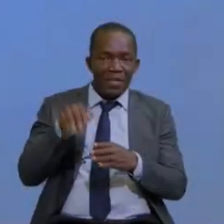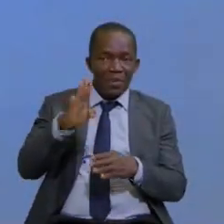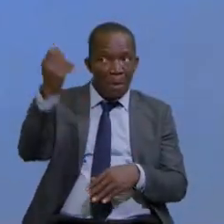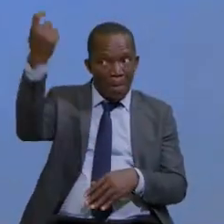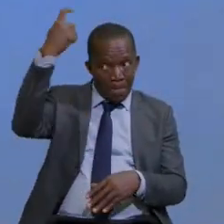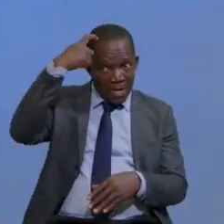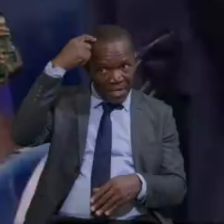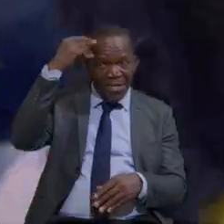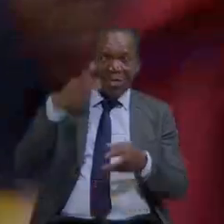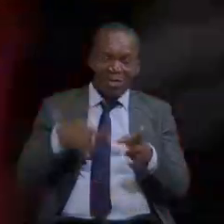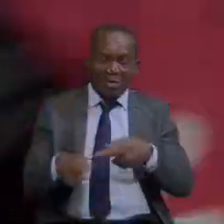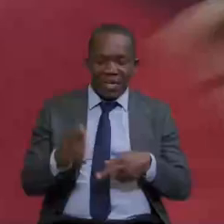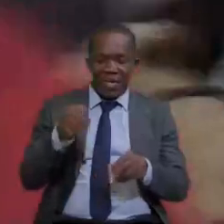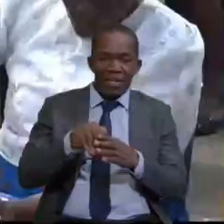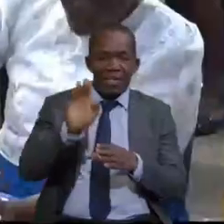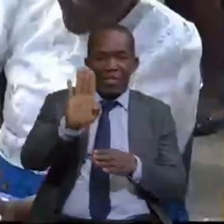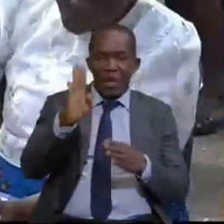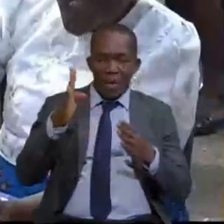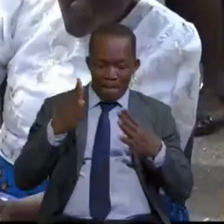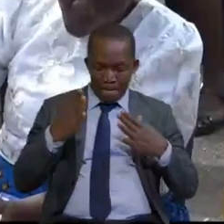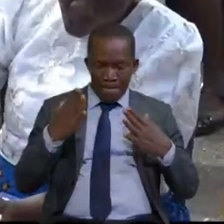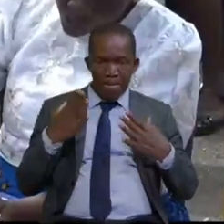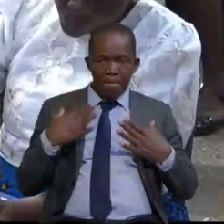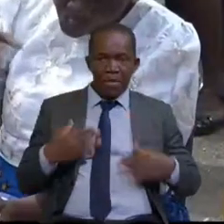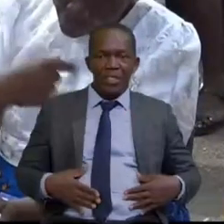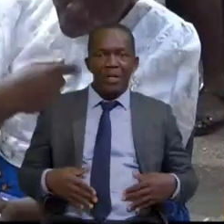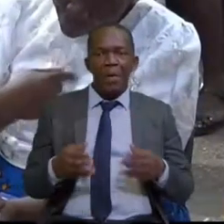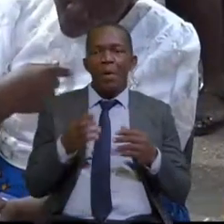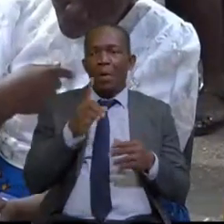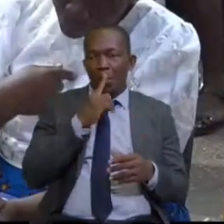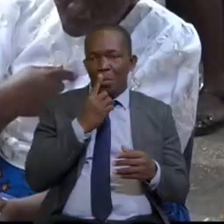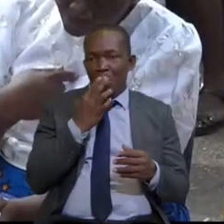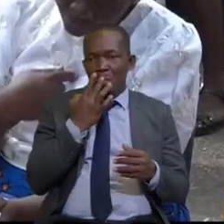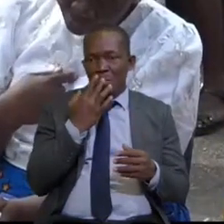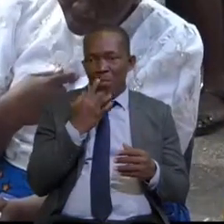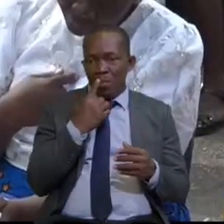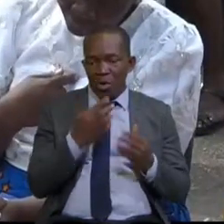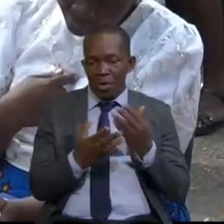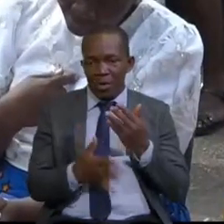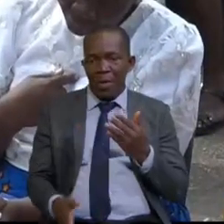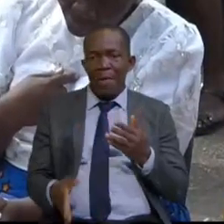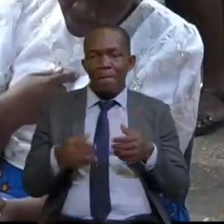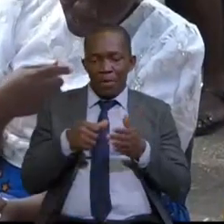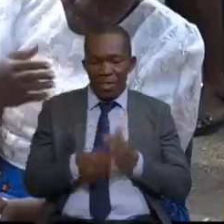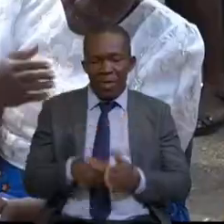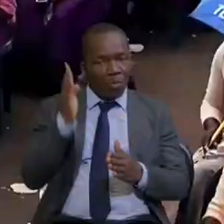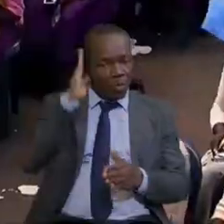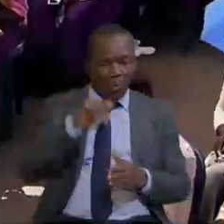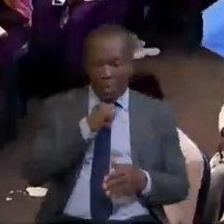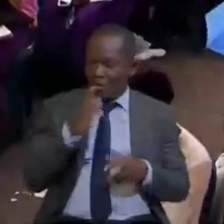Tension artérielle ne régnera plus dans mon corps. Le diabète ne régnera plus dans mon